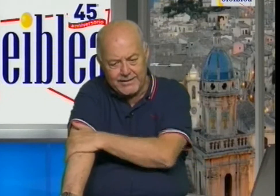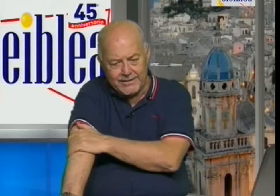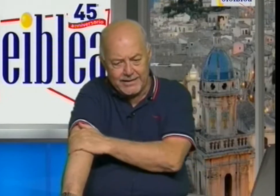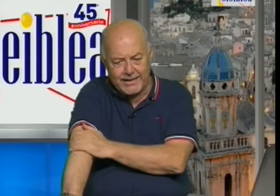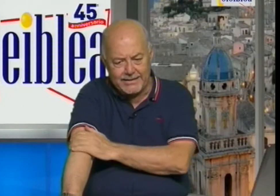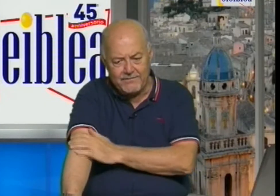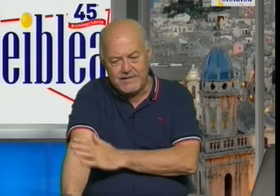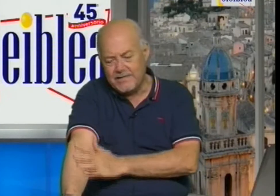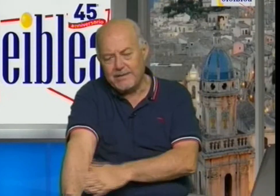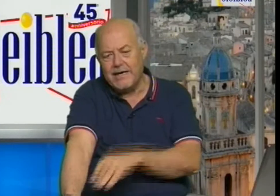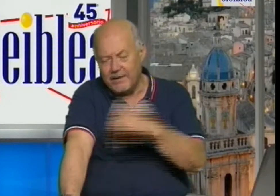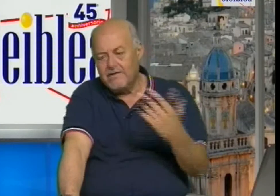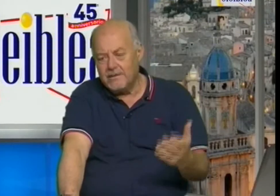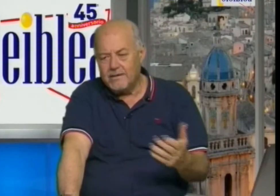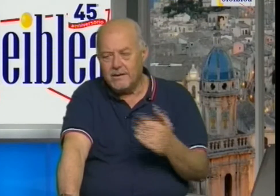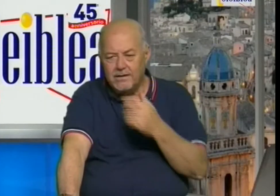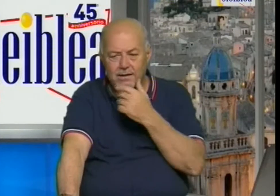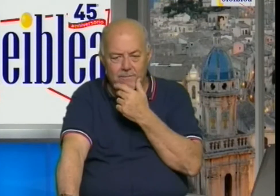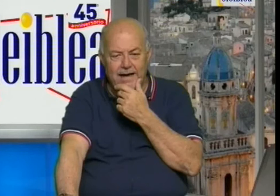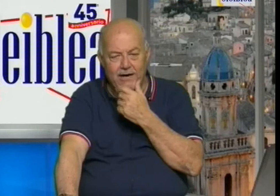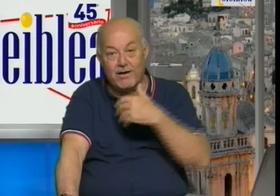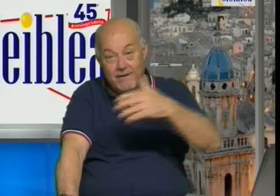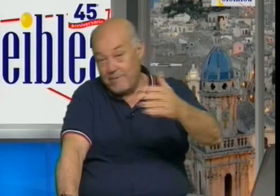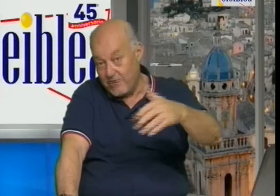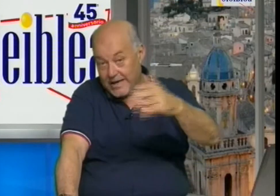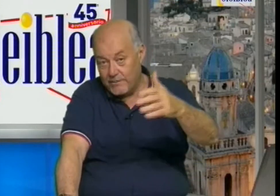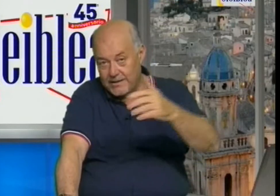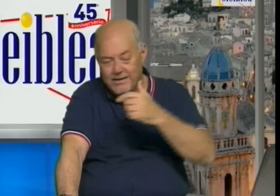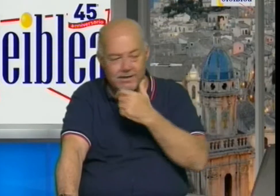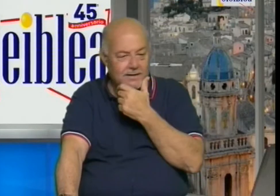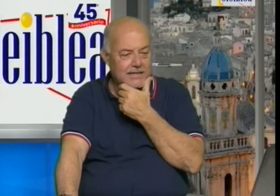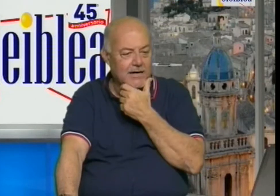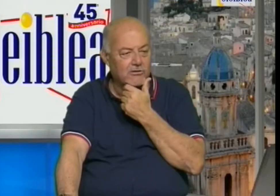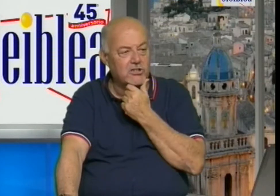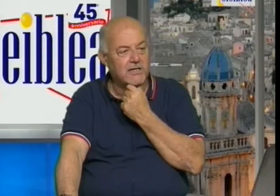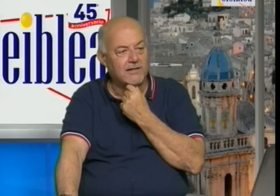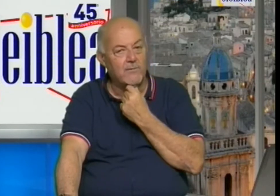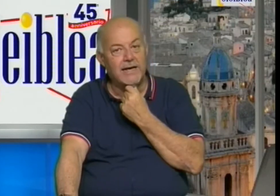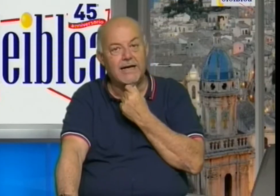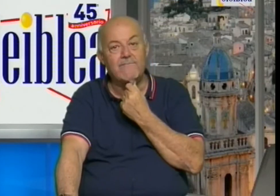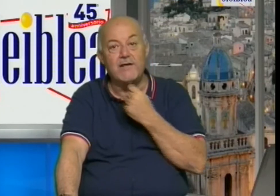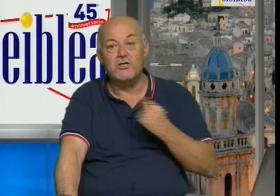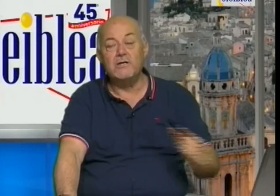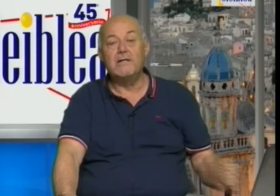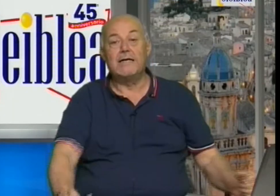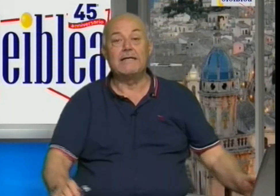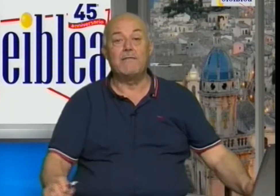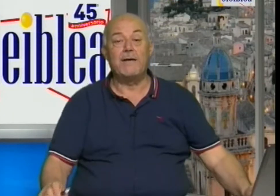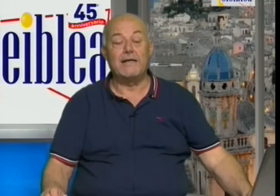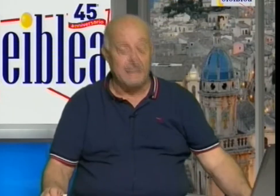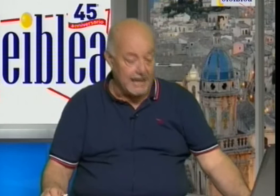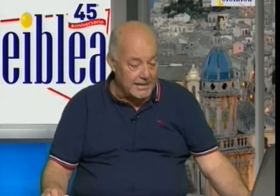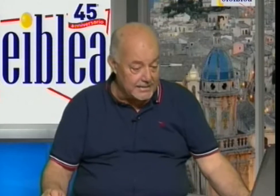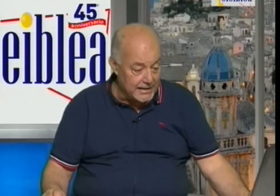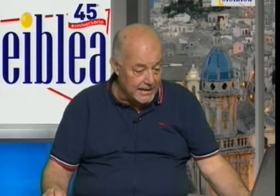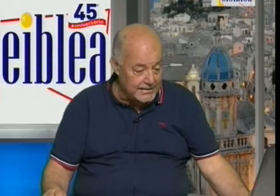parte delle interviste perché il mare ora va a migliorare, quindi chissà cosa ci sarà domenica. Invece andiamo a parlare